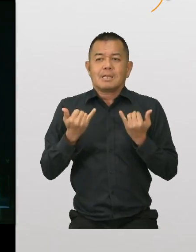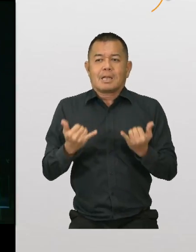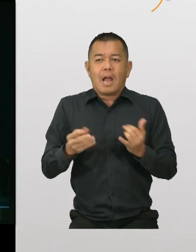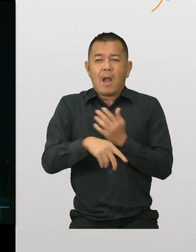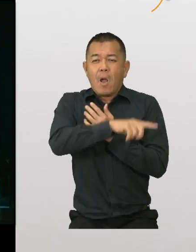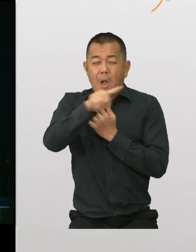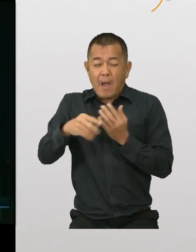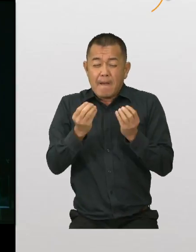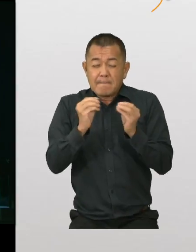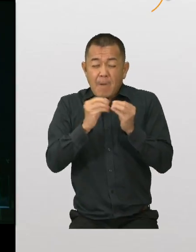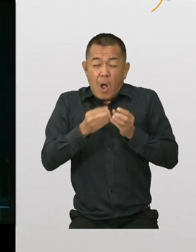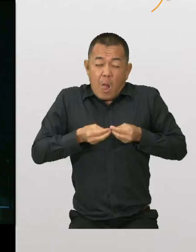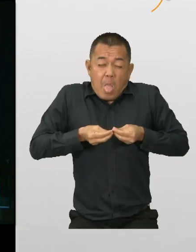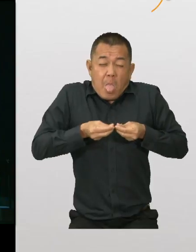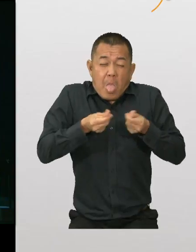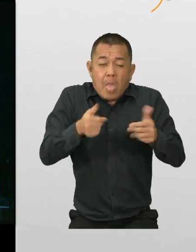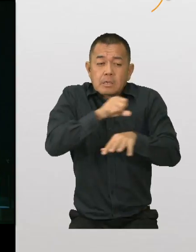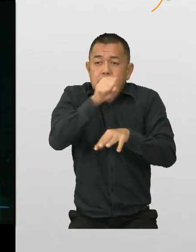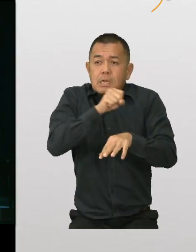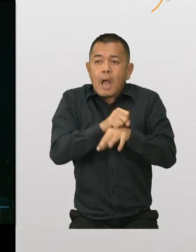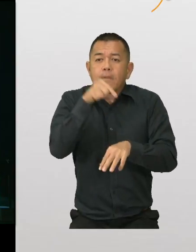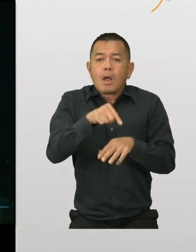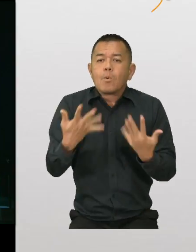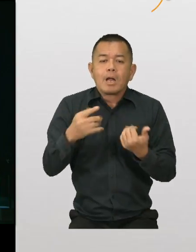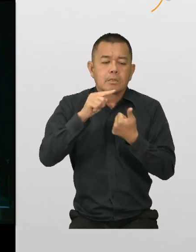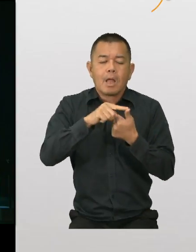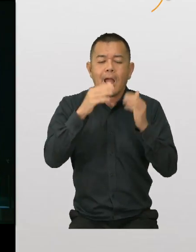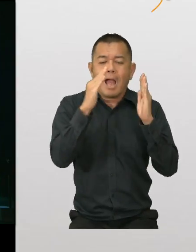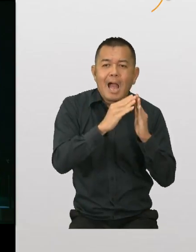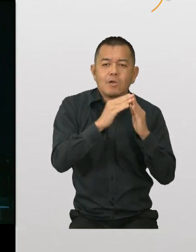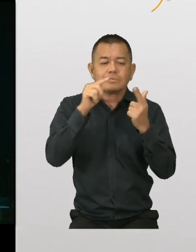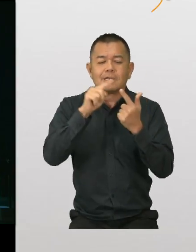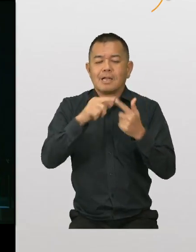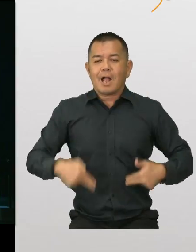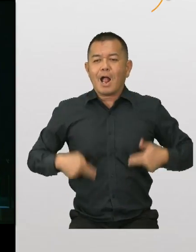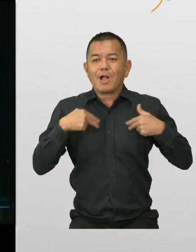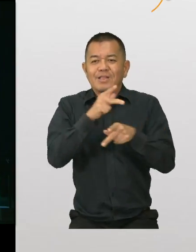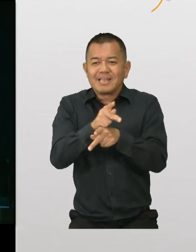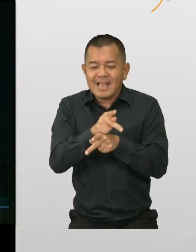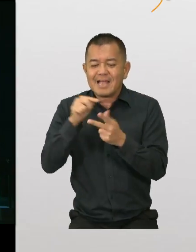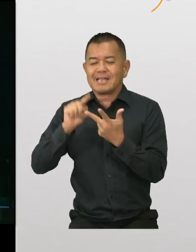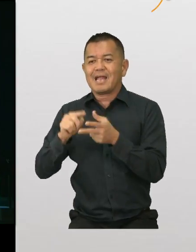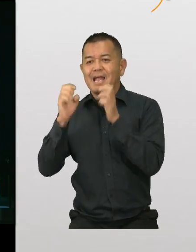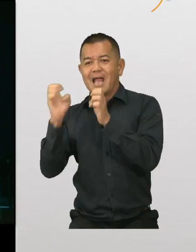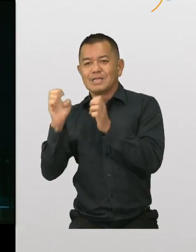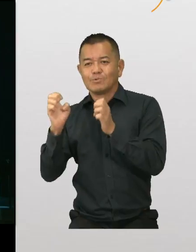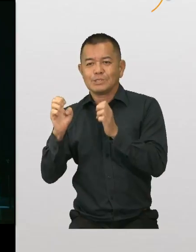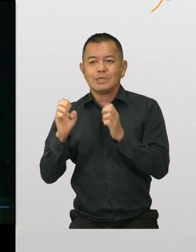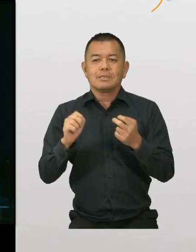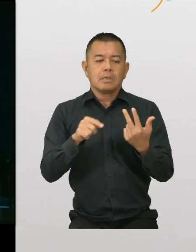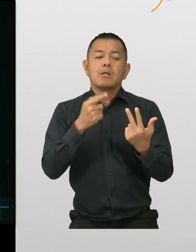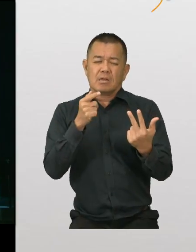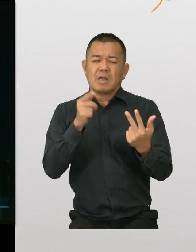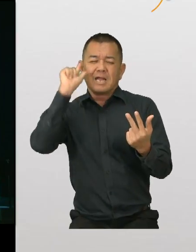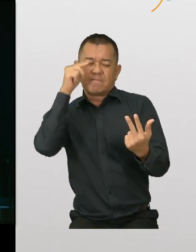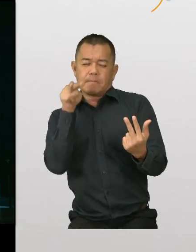这3 education. 方面。所以， Thus, 政府 the 一直 government has 都 been 很 looking 关 at 注这 these 3个 3 特点 things very closely. 我